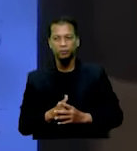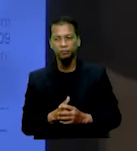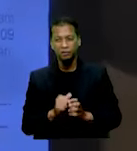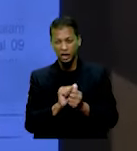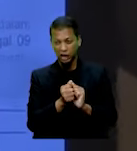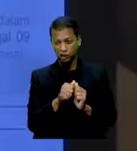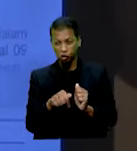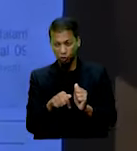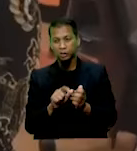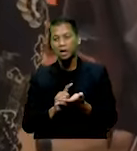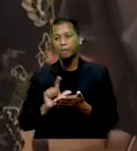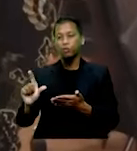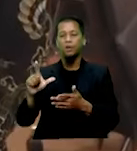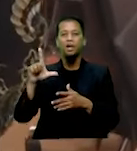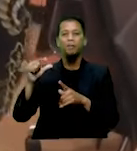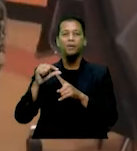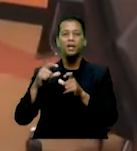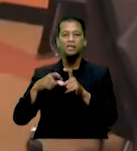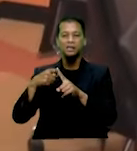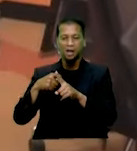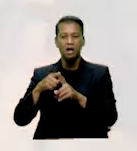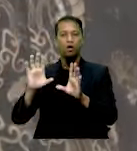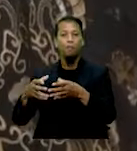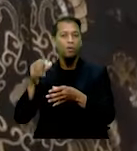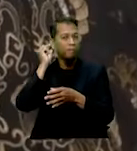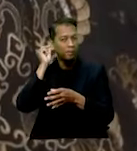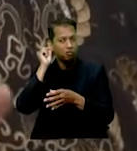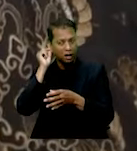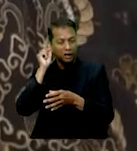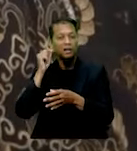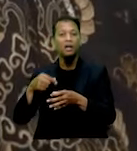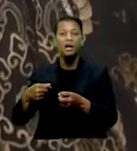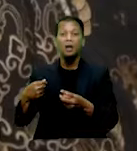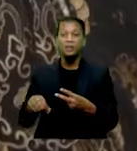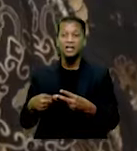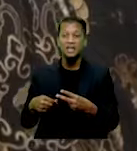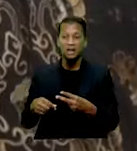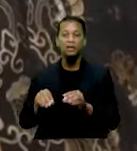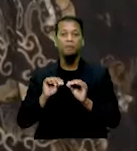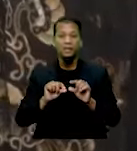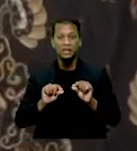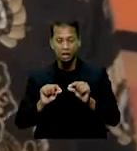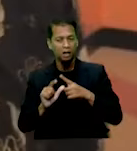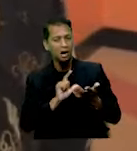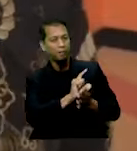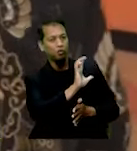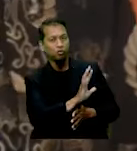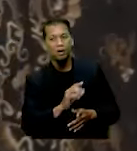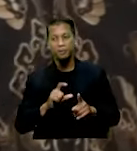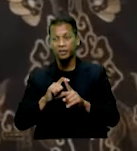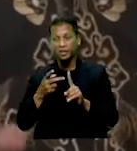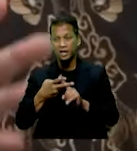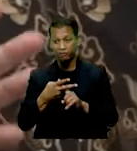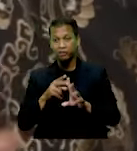LPSK, Komnas Perempuan, serta Kemendikbud dan Dikti. Kerja itu DF ya, karyawan honorer itu